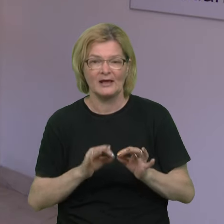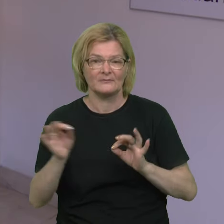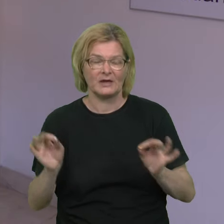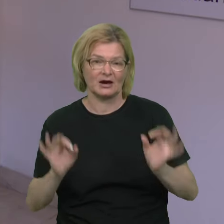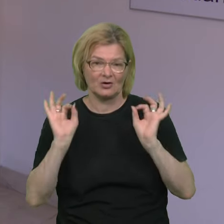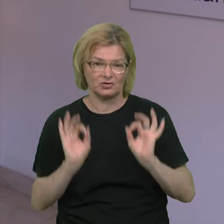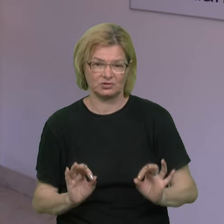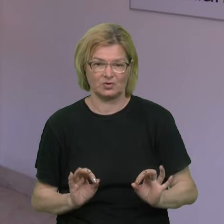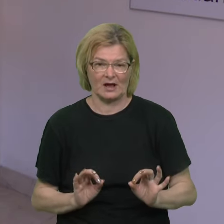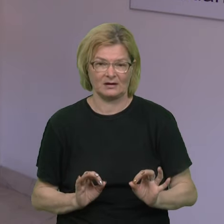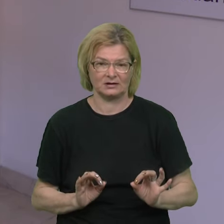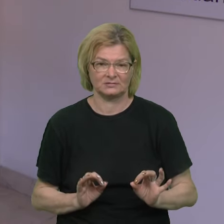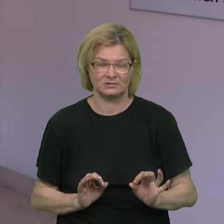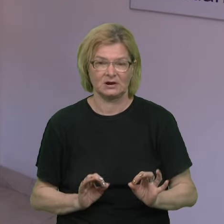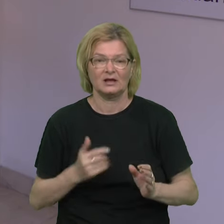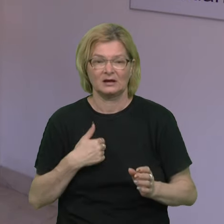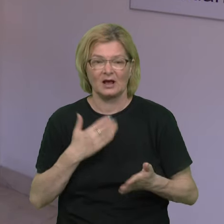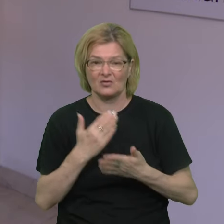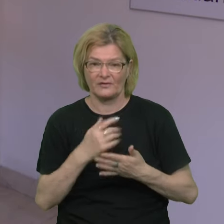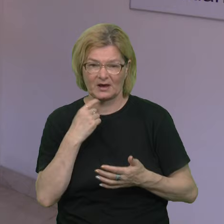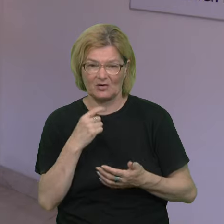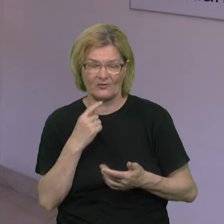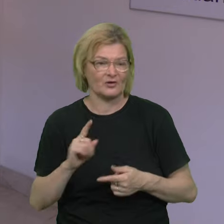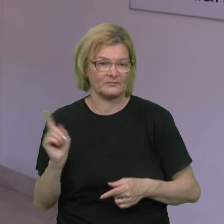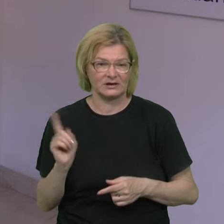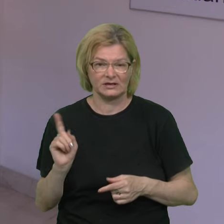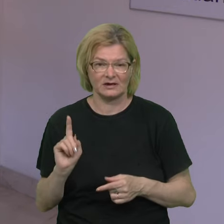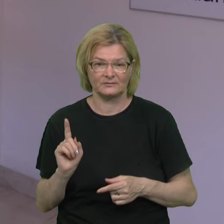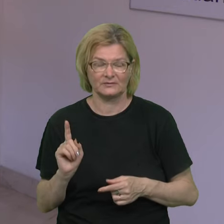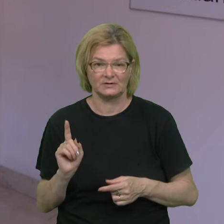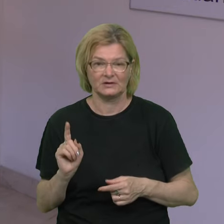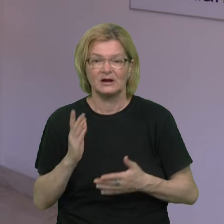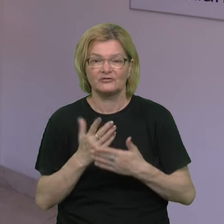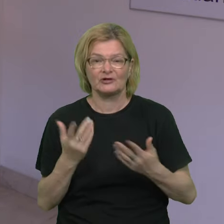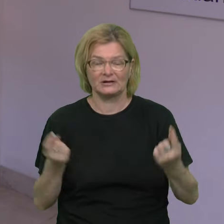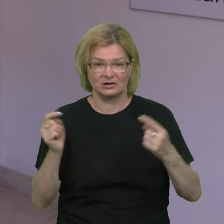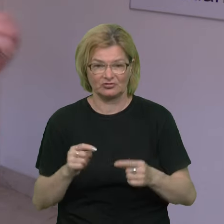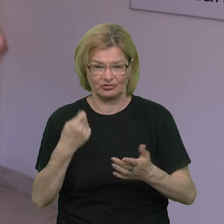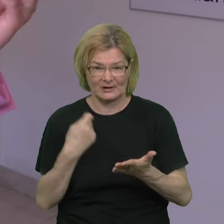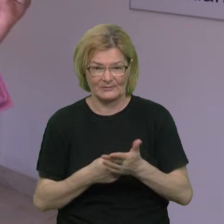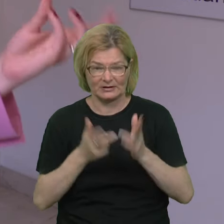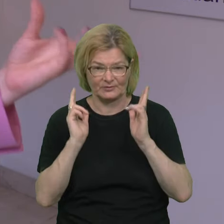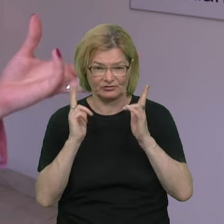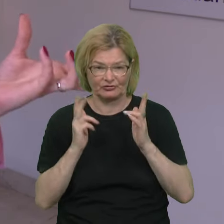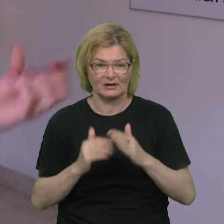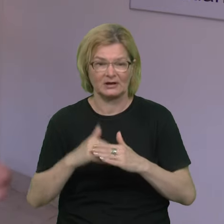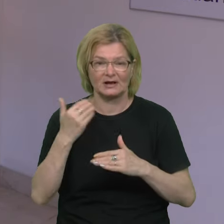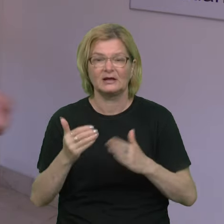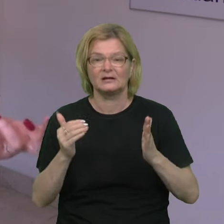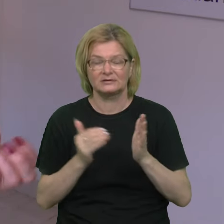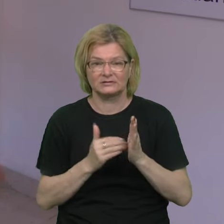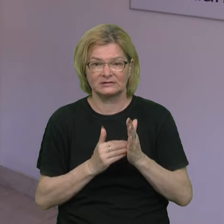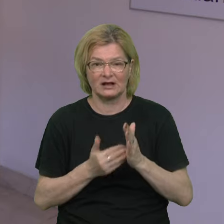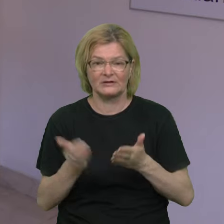mogući mjere osiguranja. Ja uvijek kažem, nije, već kad dođe do naplate potraživanja